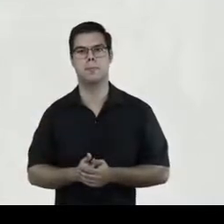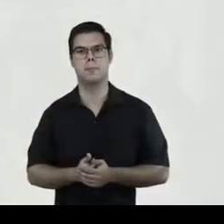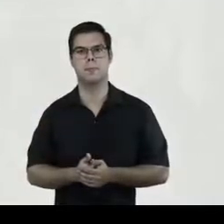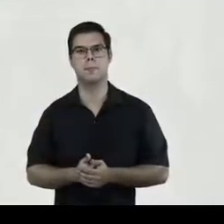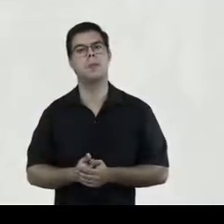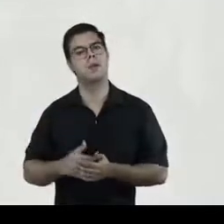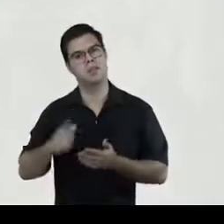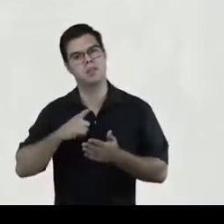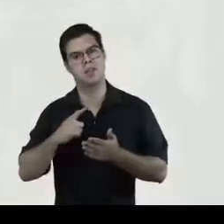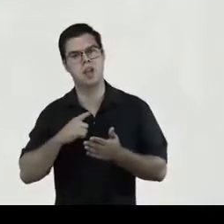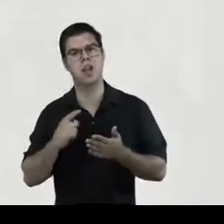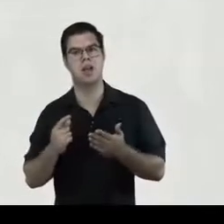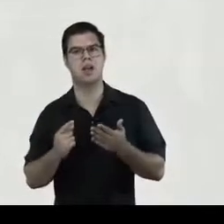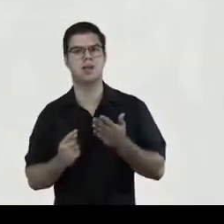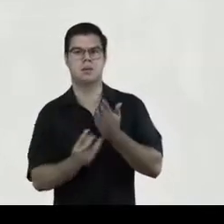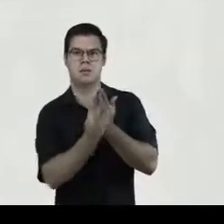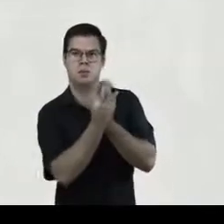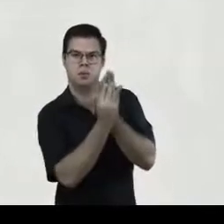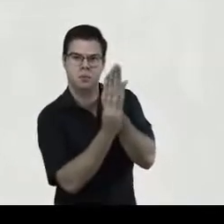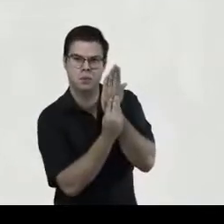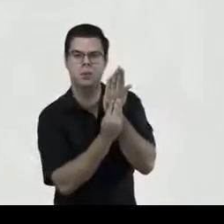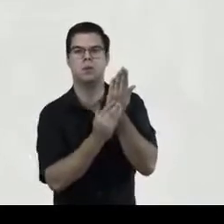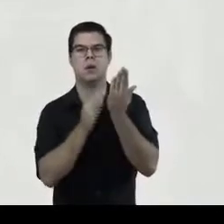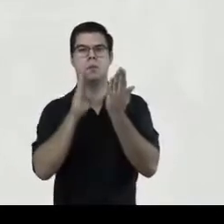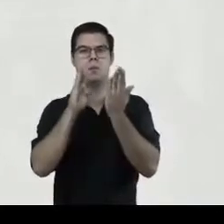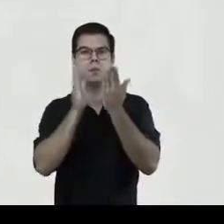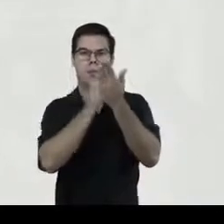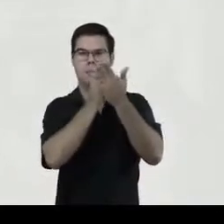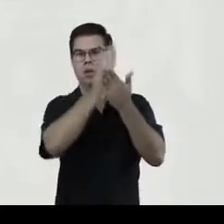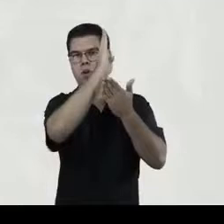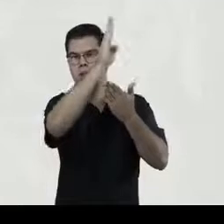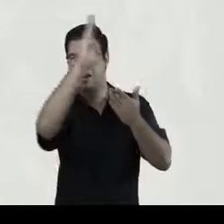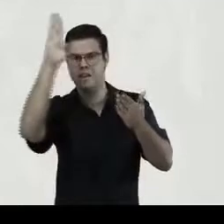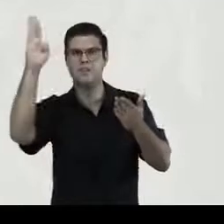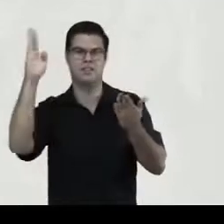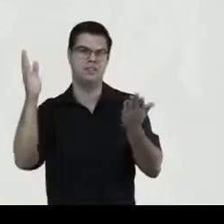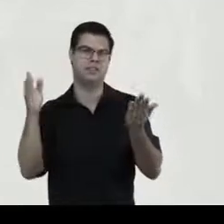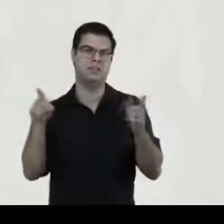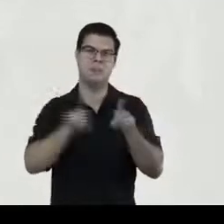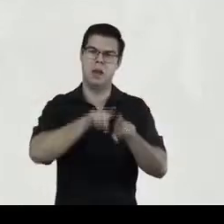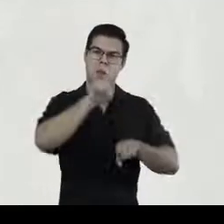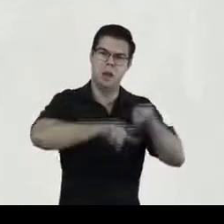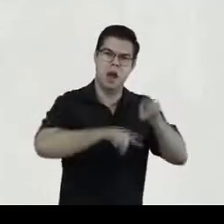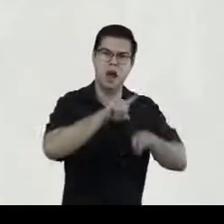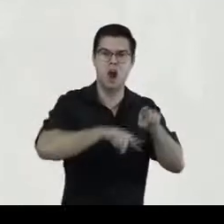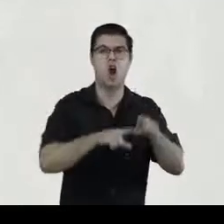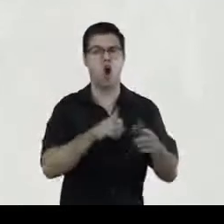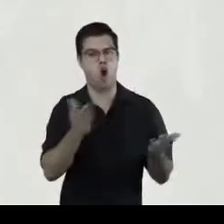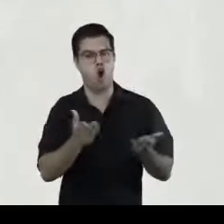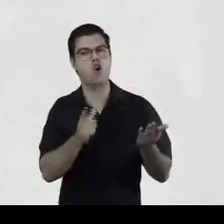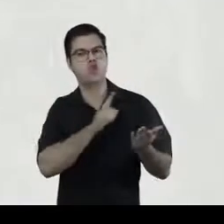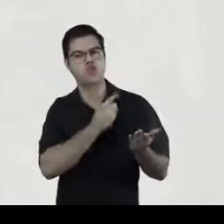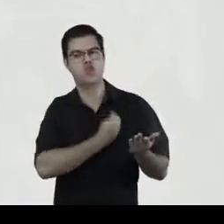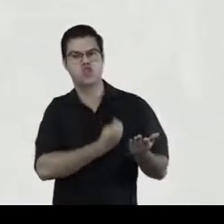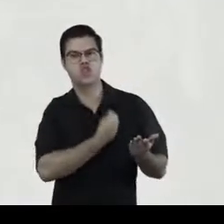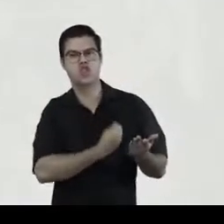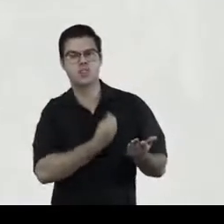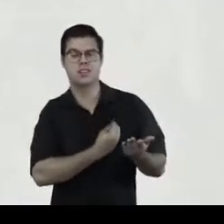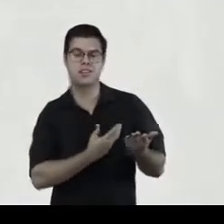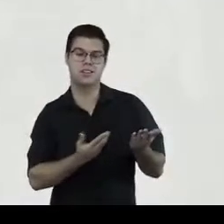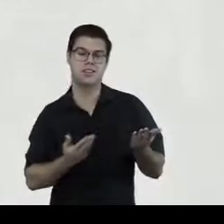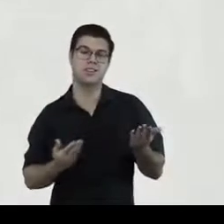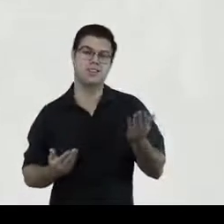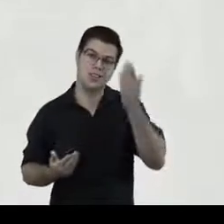les instruments dont on dispose aujourd'hui, il devient difficile de faire